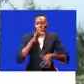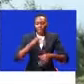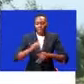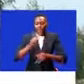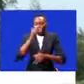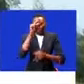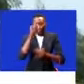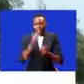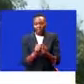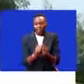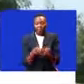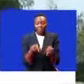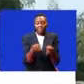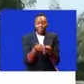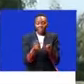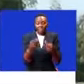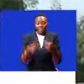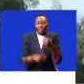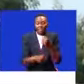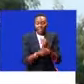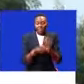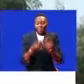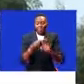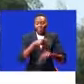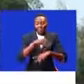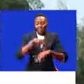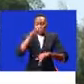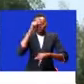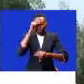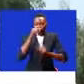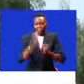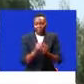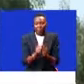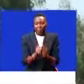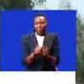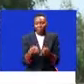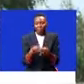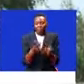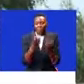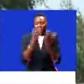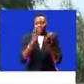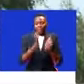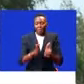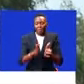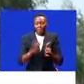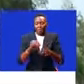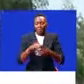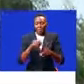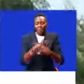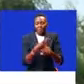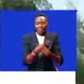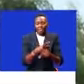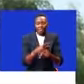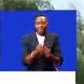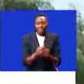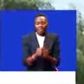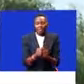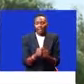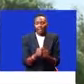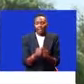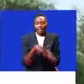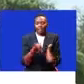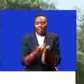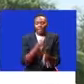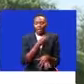Bay kende osiro sir lwedo kuwuok piny owacho ma malo kod joket mwandu kata joket mwandu e yore ma opogore opogore. Mano ywak